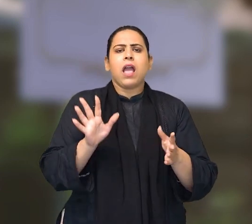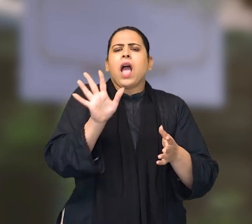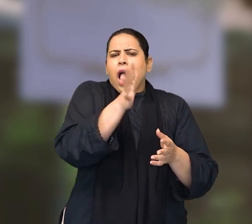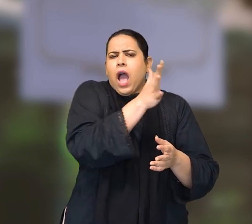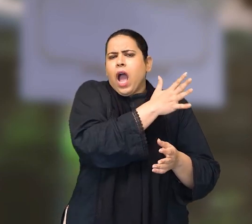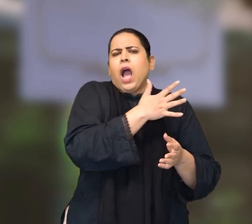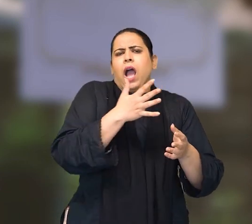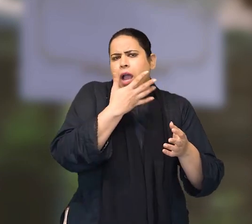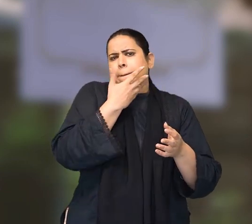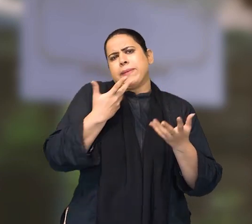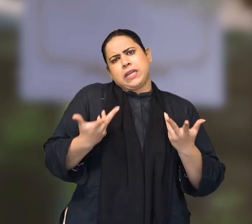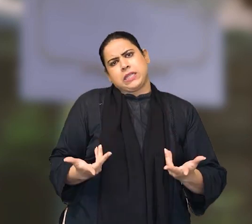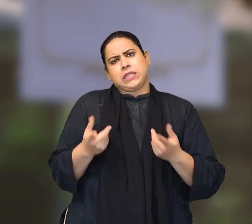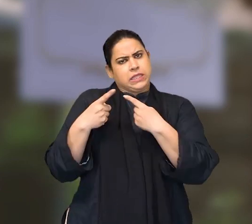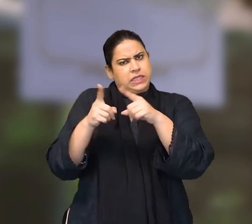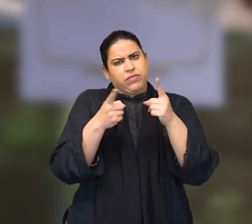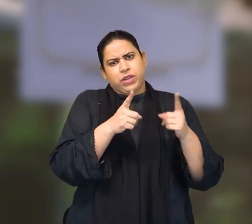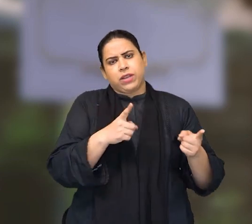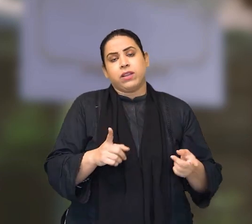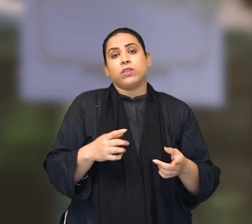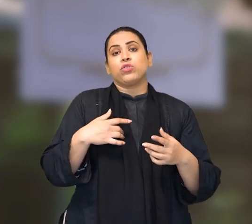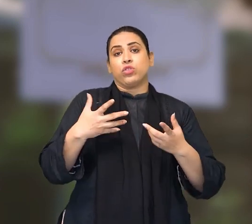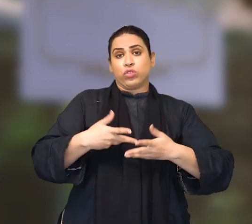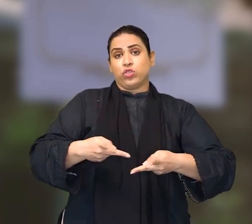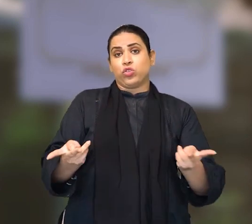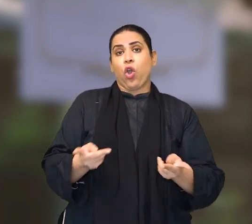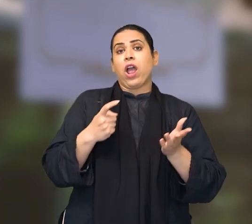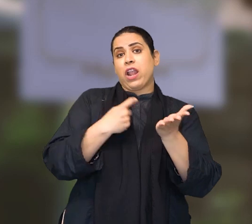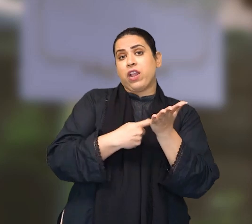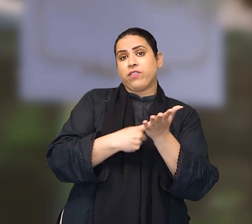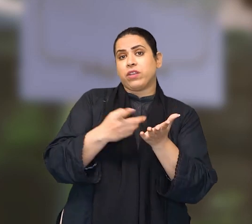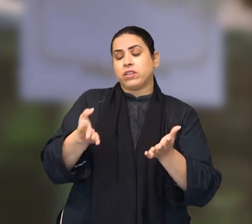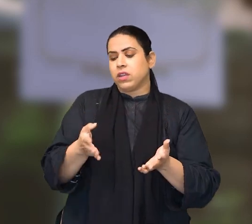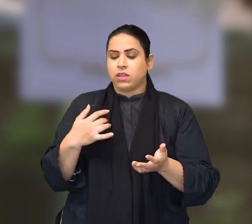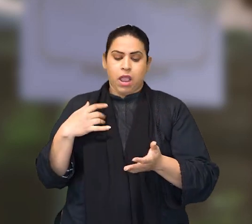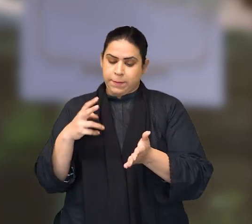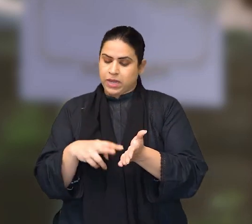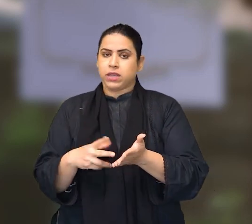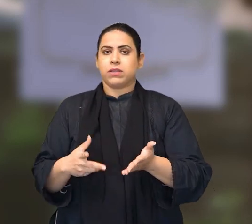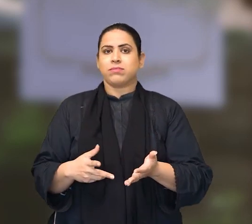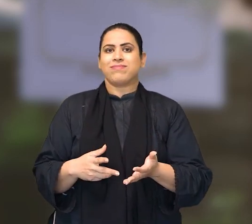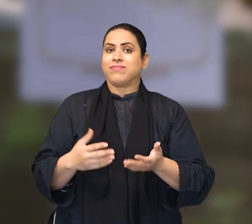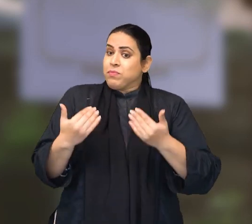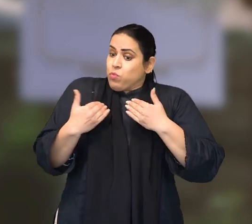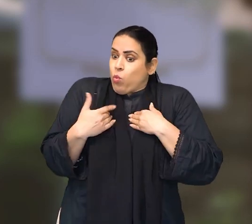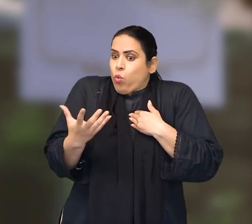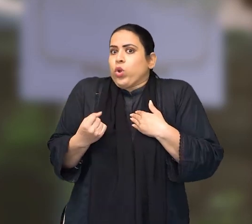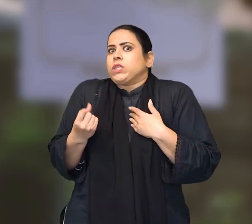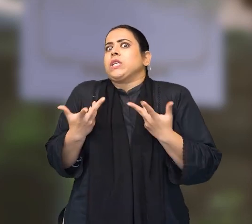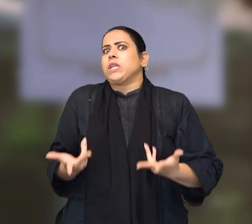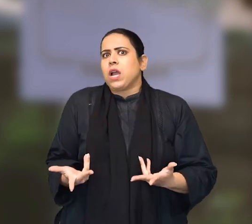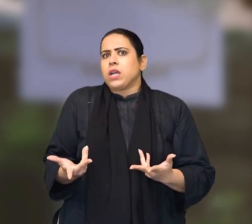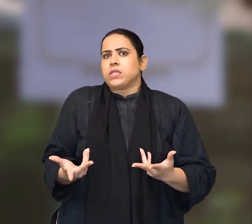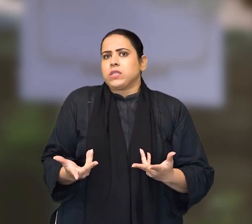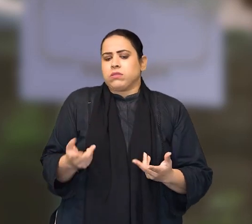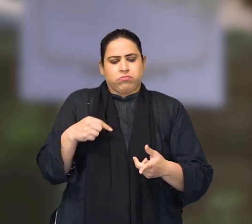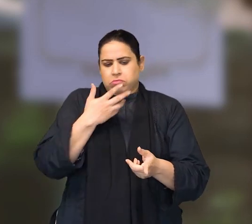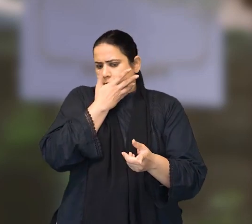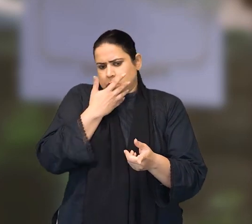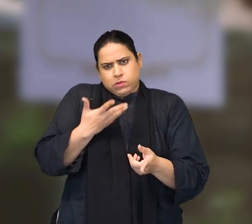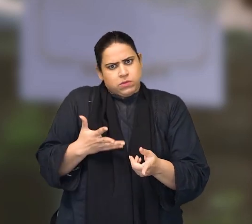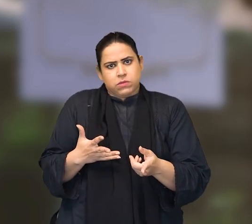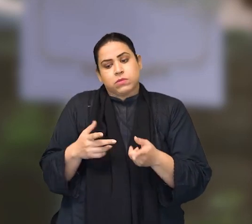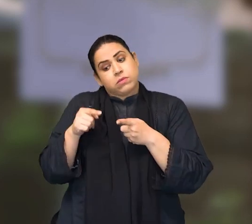again, ask the questions के and you need to show your references कि यार हमारा ये है. The most important suggestion that I suggest you कि whenever you go meet